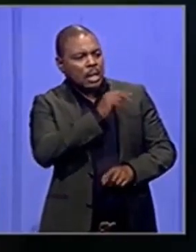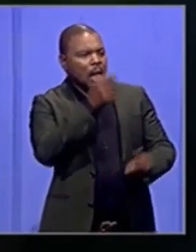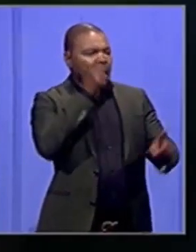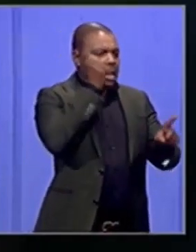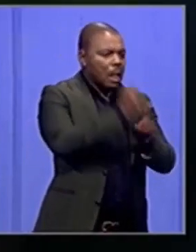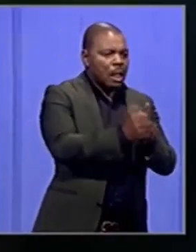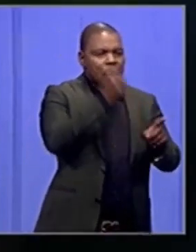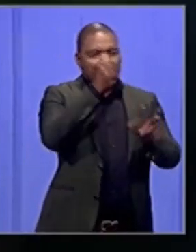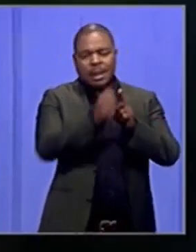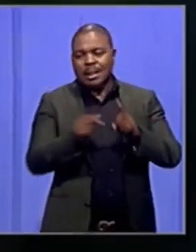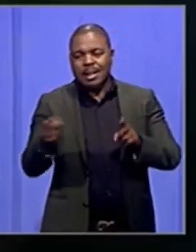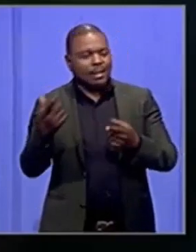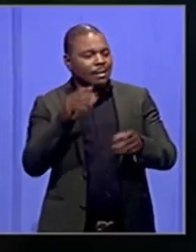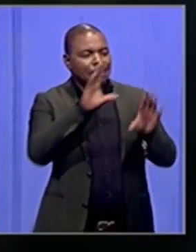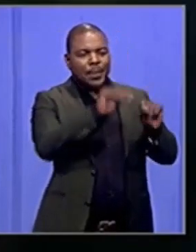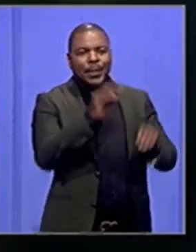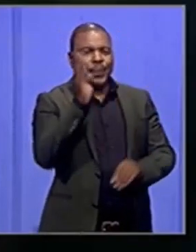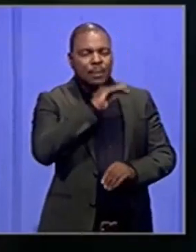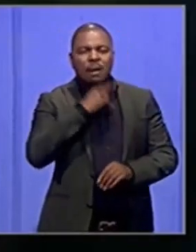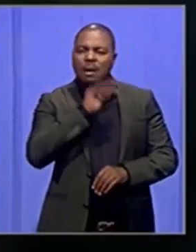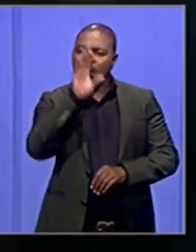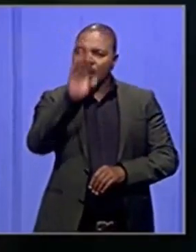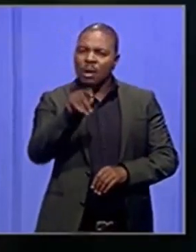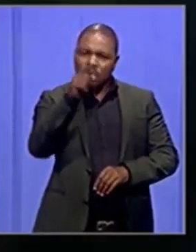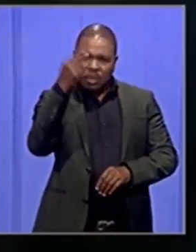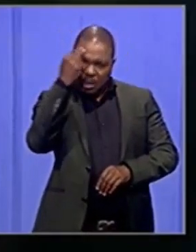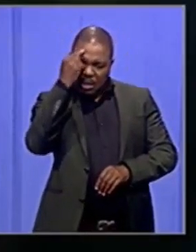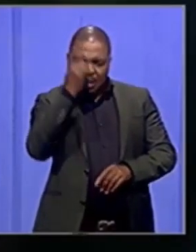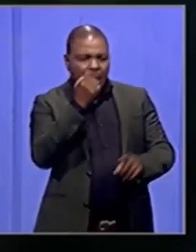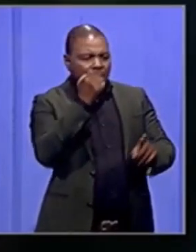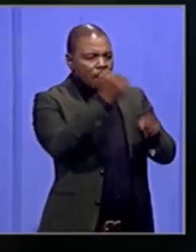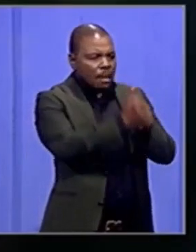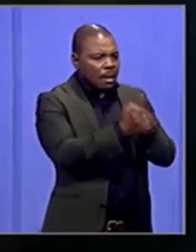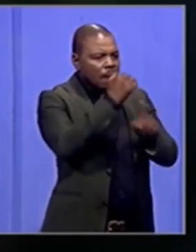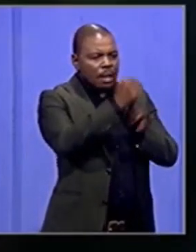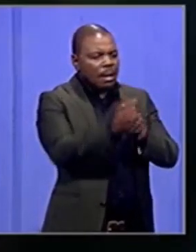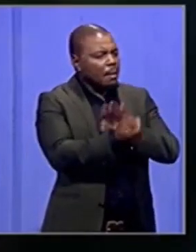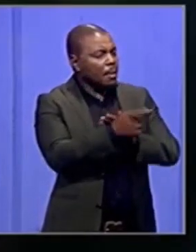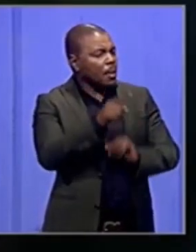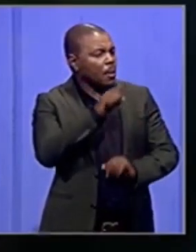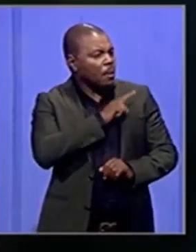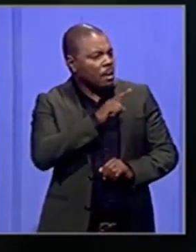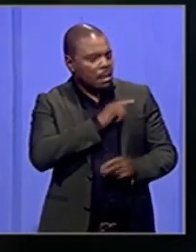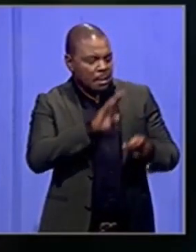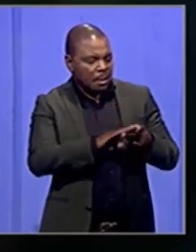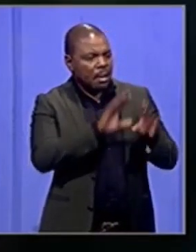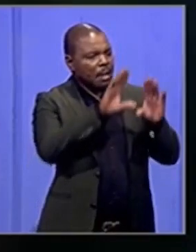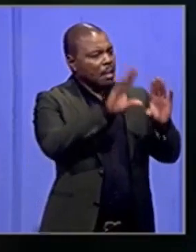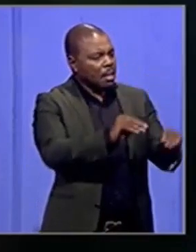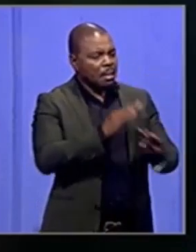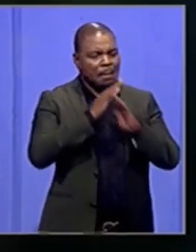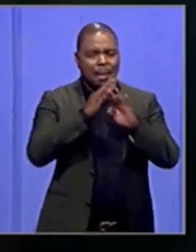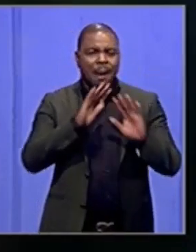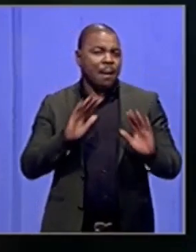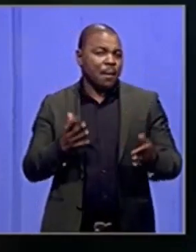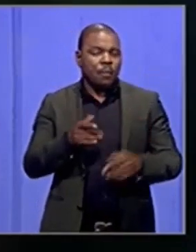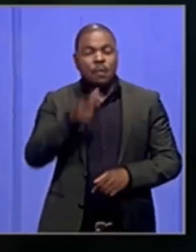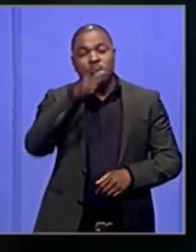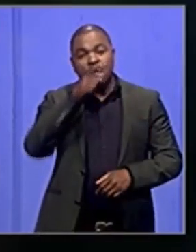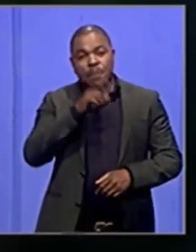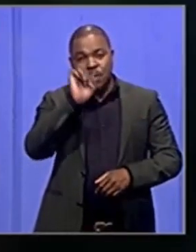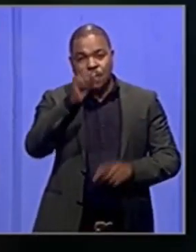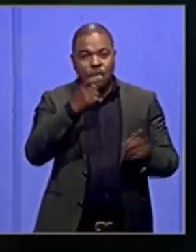KwaZulu-Natal mme re go boditse gore o akanya gore dipolao tse di bakwa ke eng le gore di ka fedisiwa le go thibelwa jang mme o tsibogile